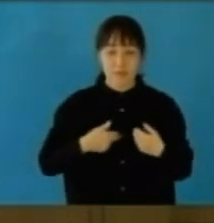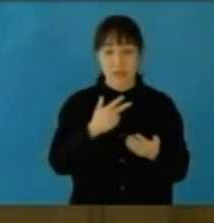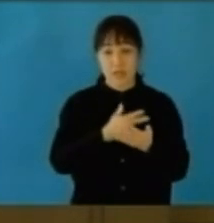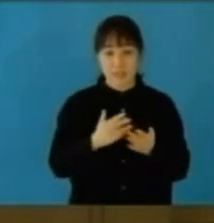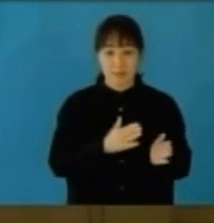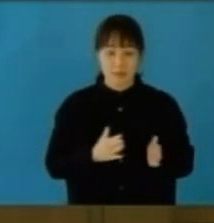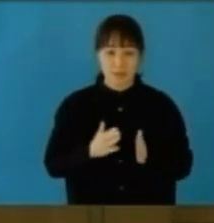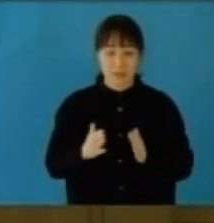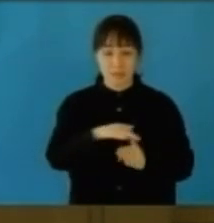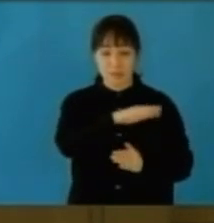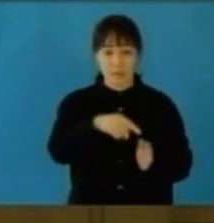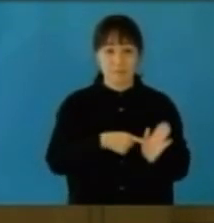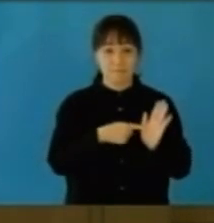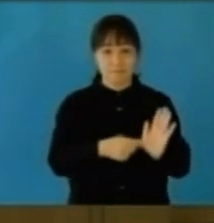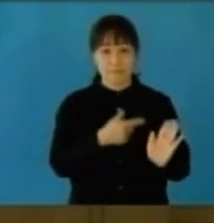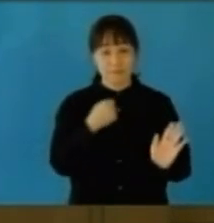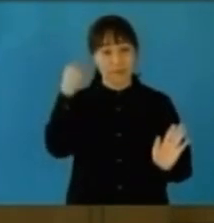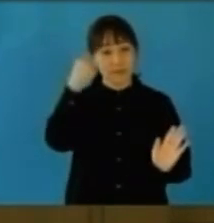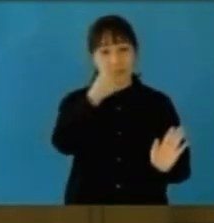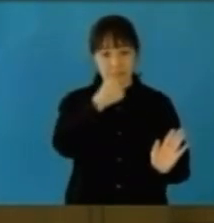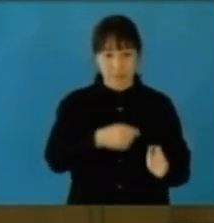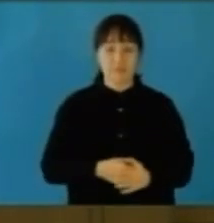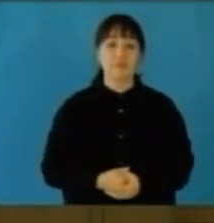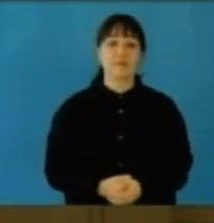し、お示しすることとしております。